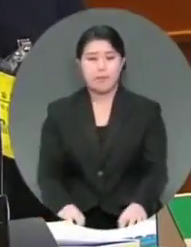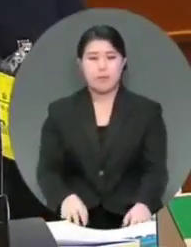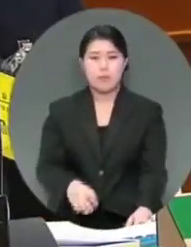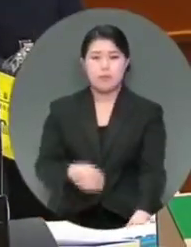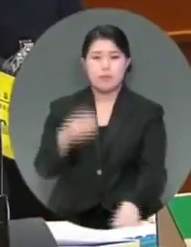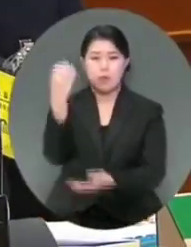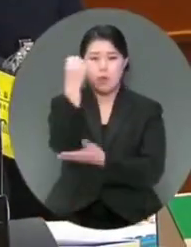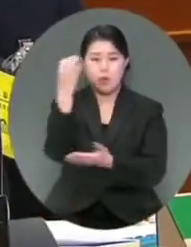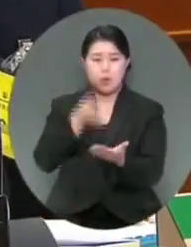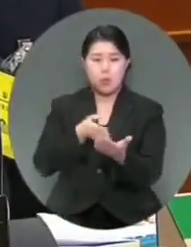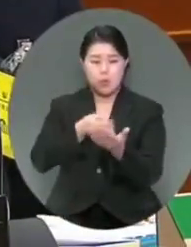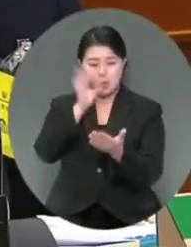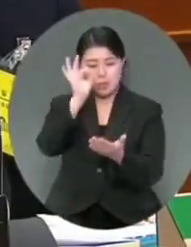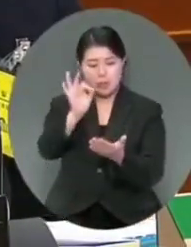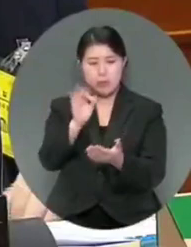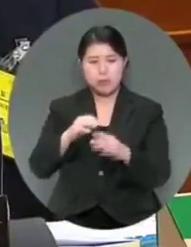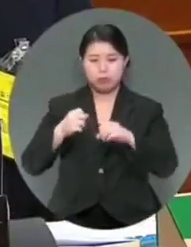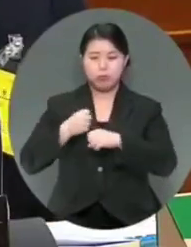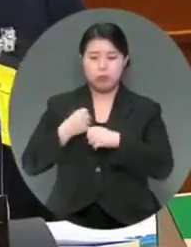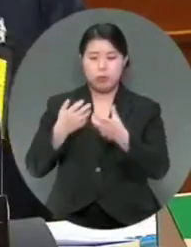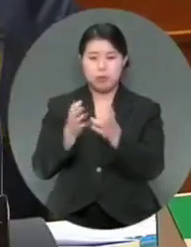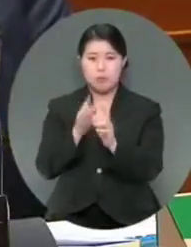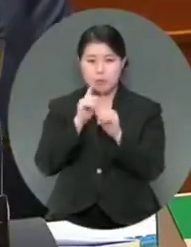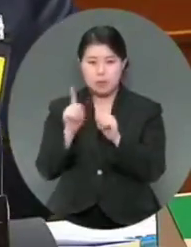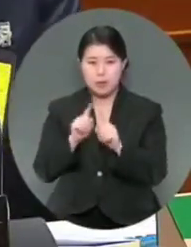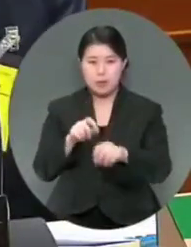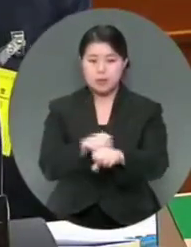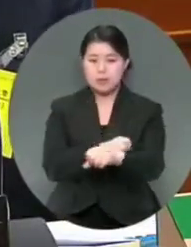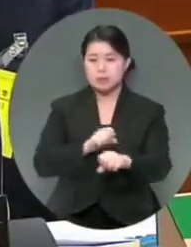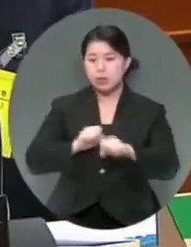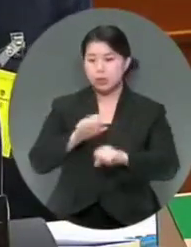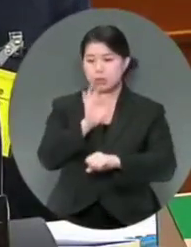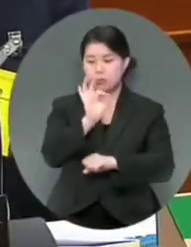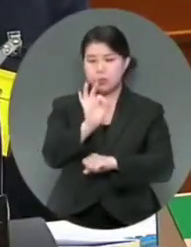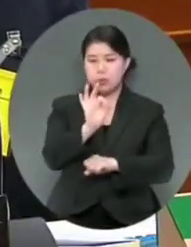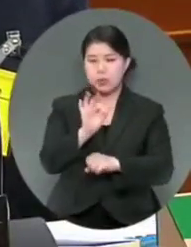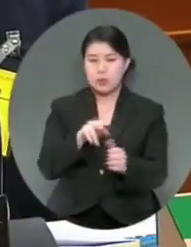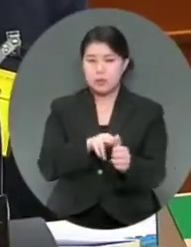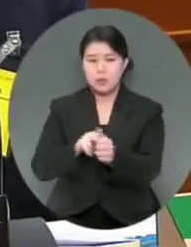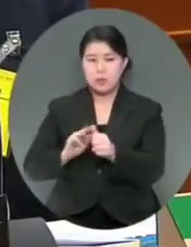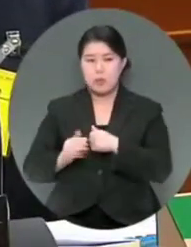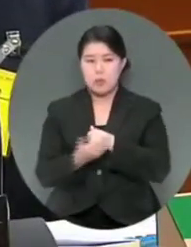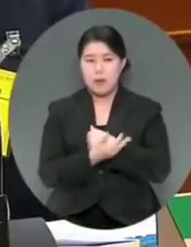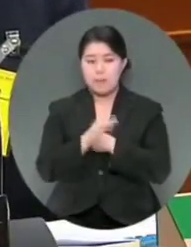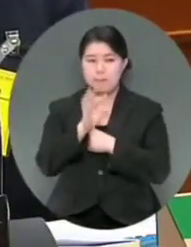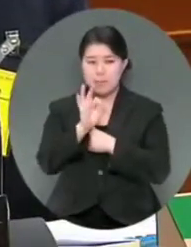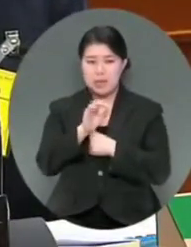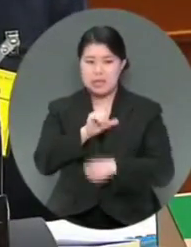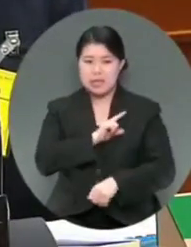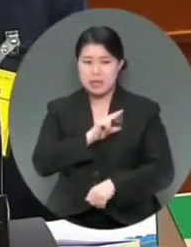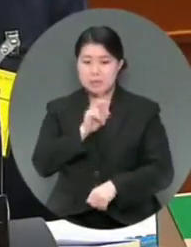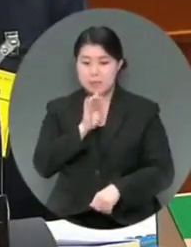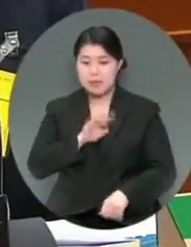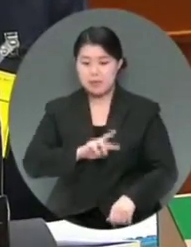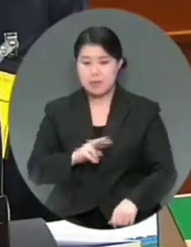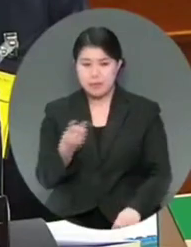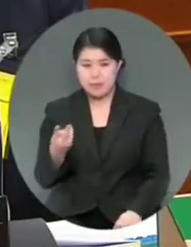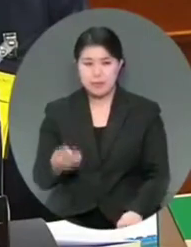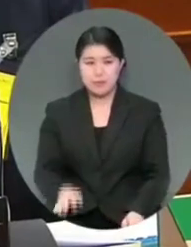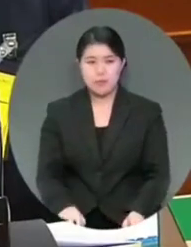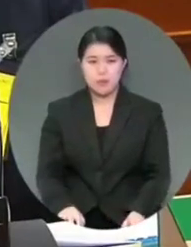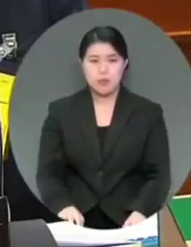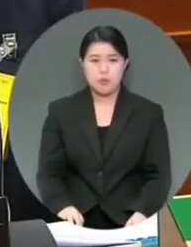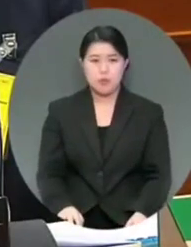보도에 보면은 국방부 관계자 증언에 따르면 이 특수활동비가 정보보안비로 명칭만 변경했을